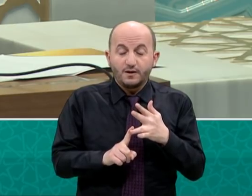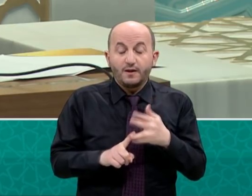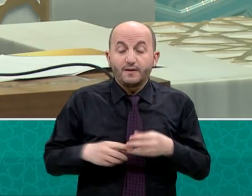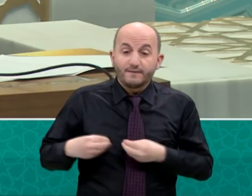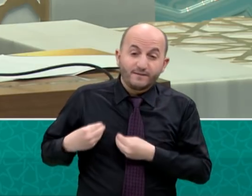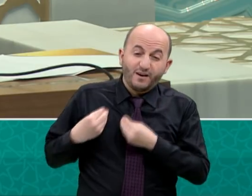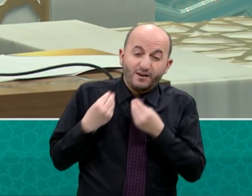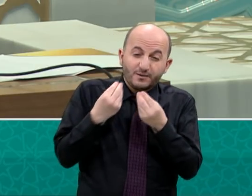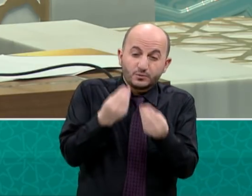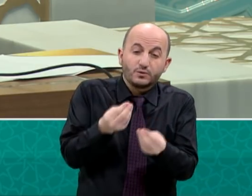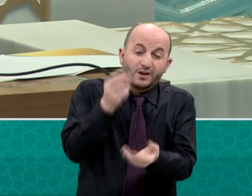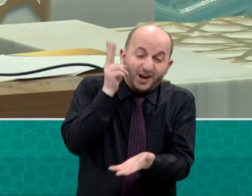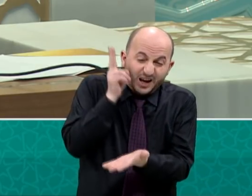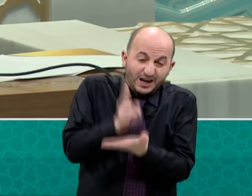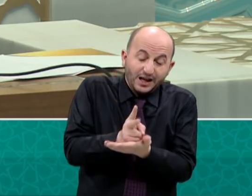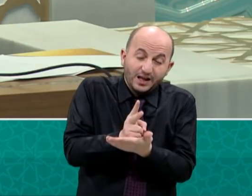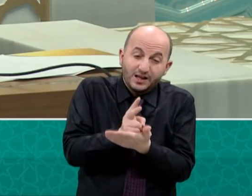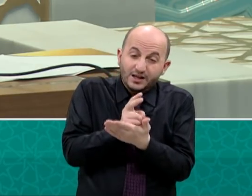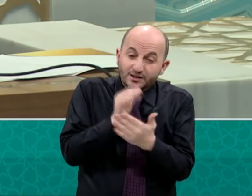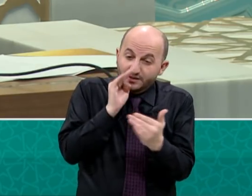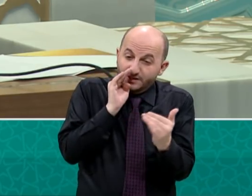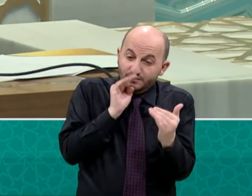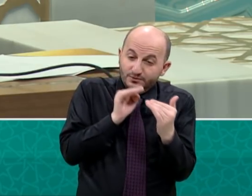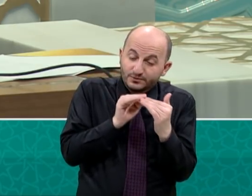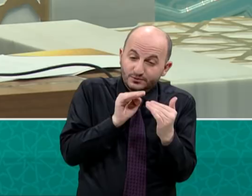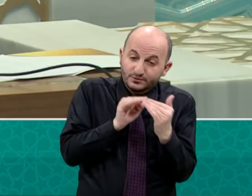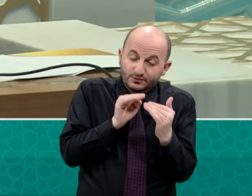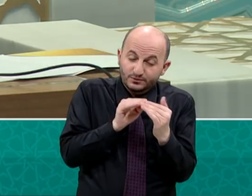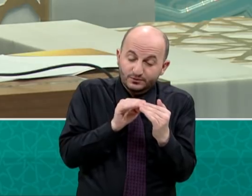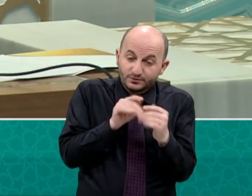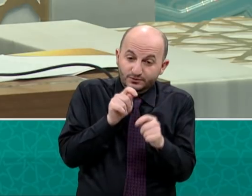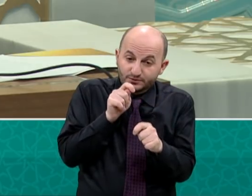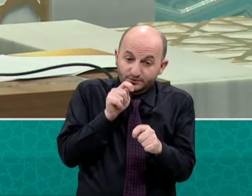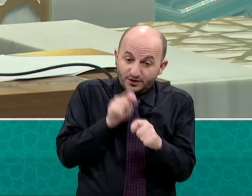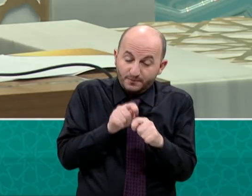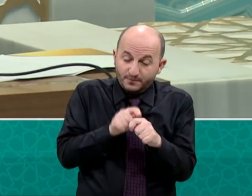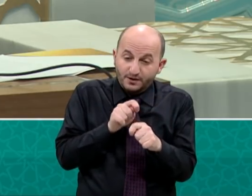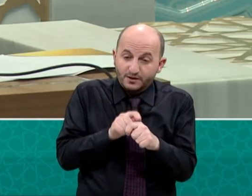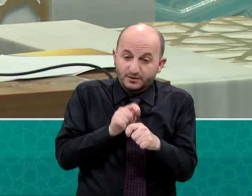Verilmiş olan kararın gereğini yerine getirmede sadakat.